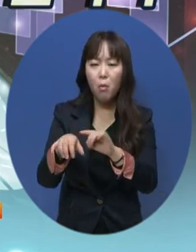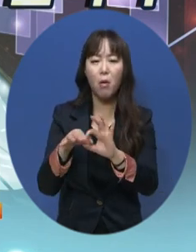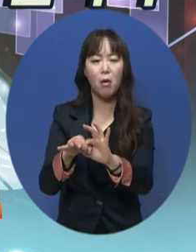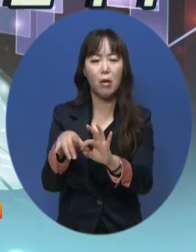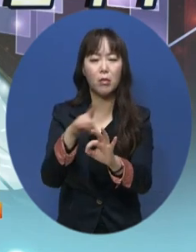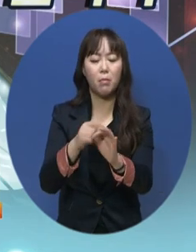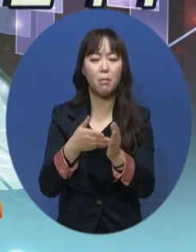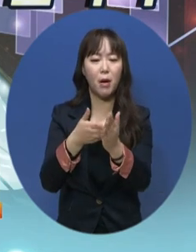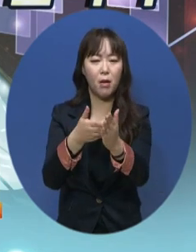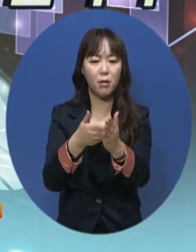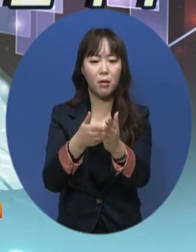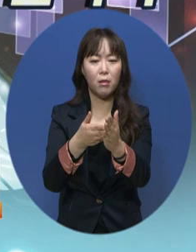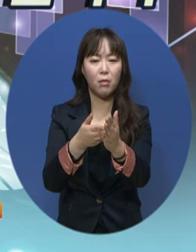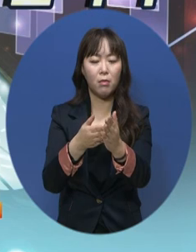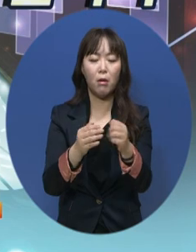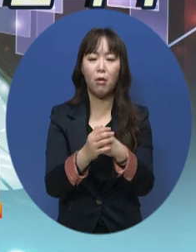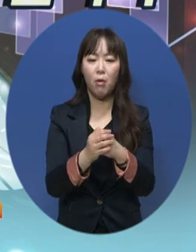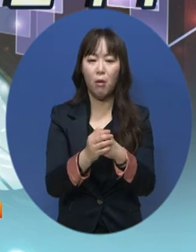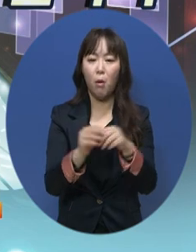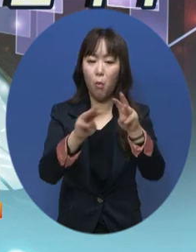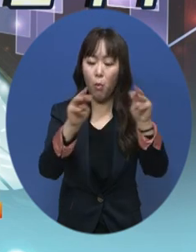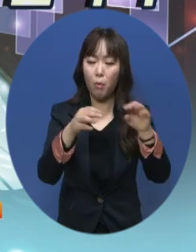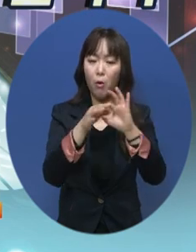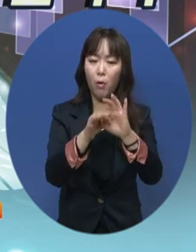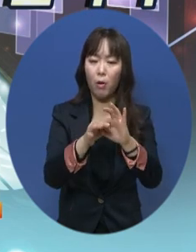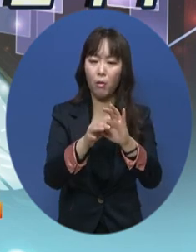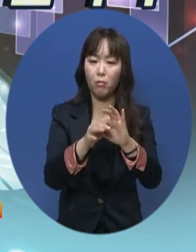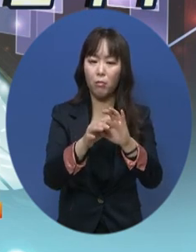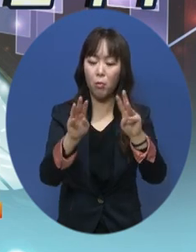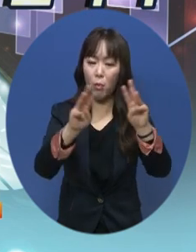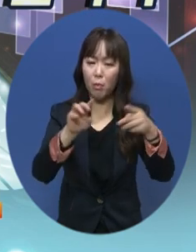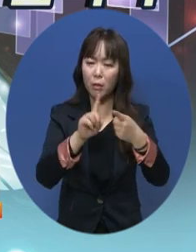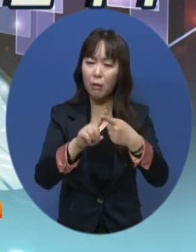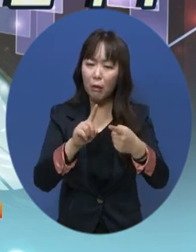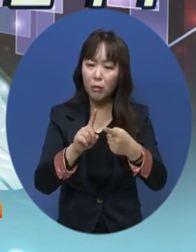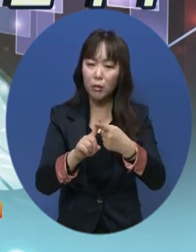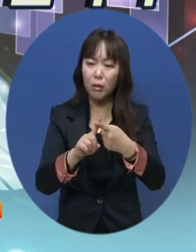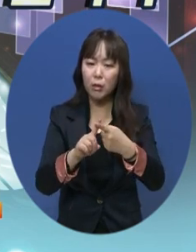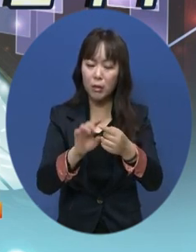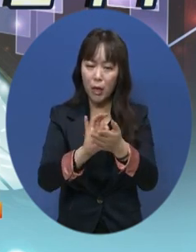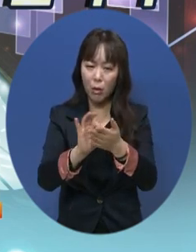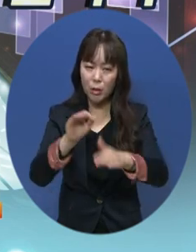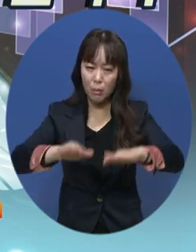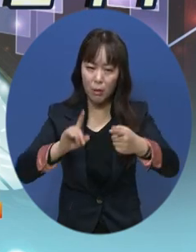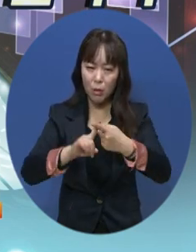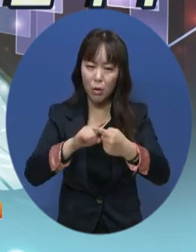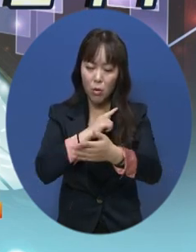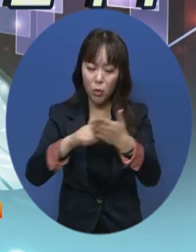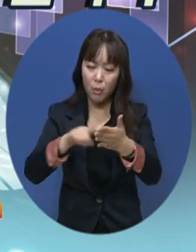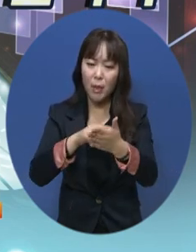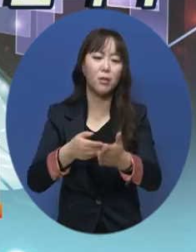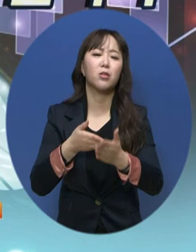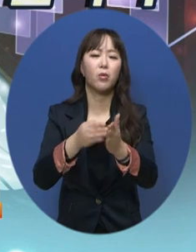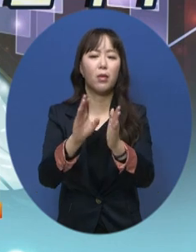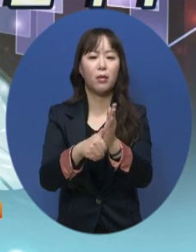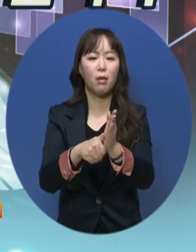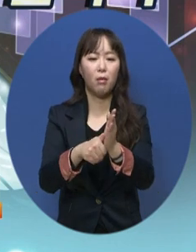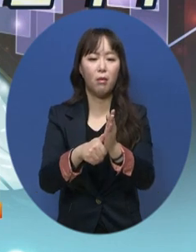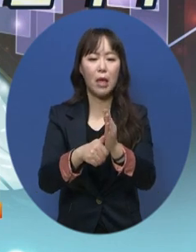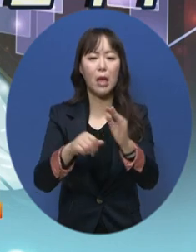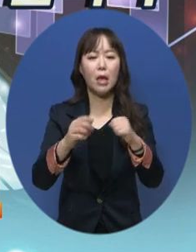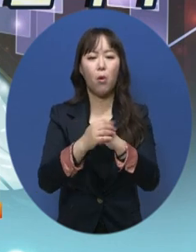상대로 제기한 웹사이트 이용차별의 손해배상 청구 소송에서 원고 일부